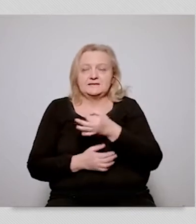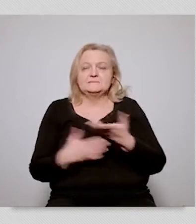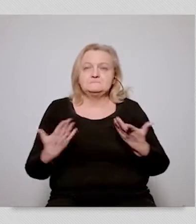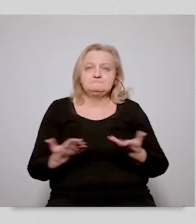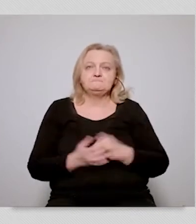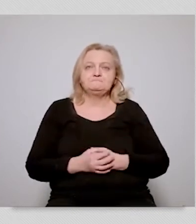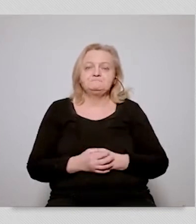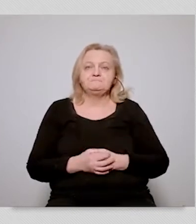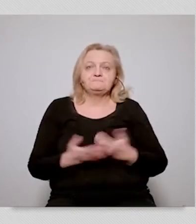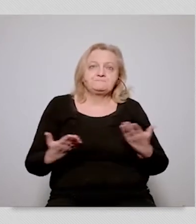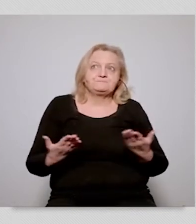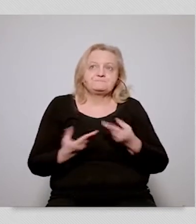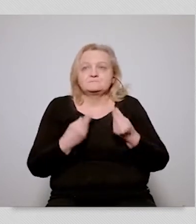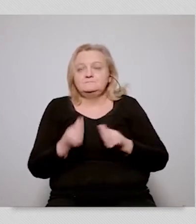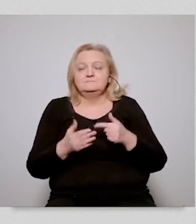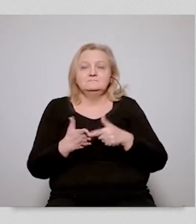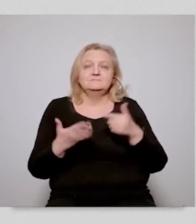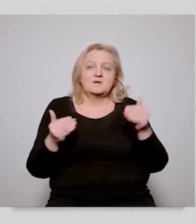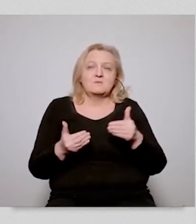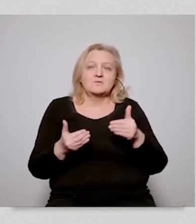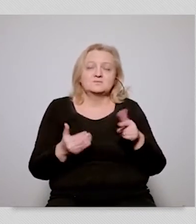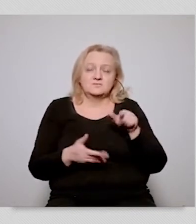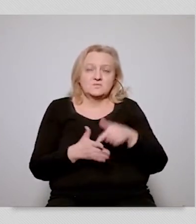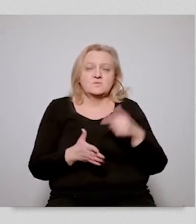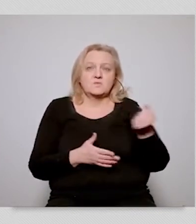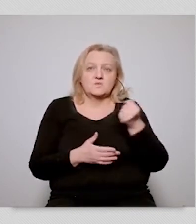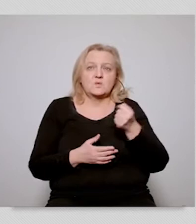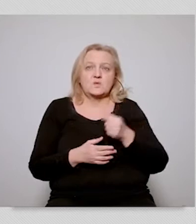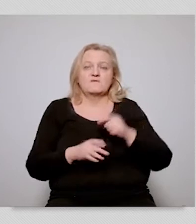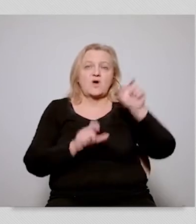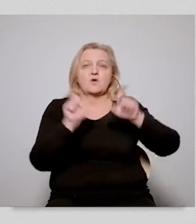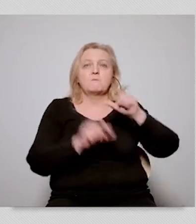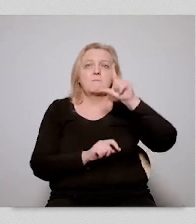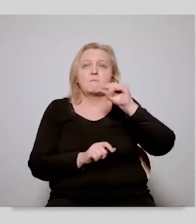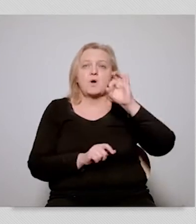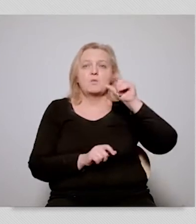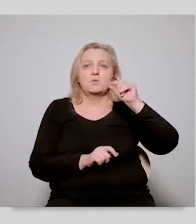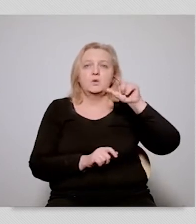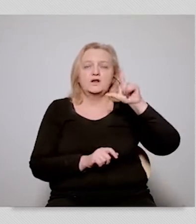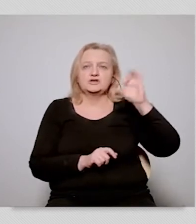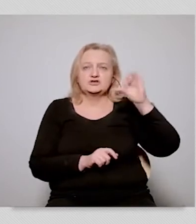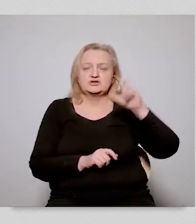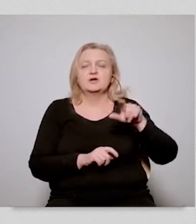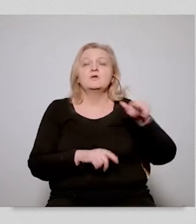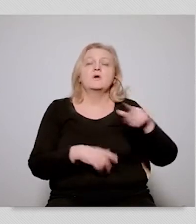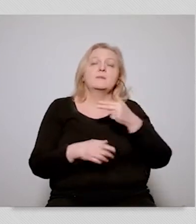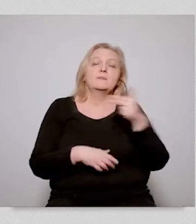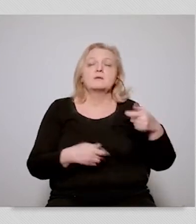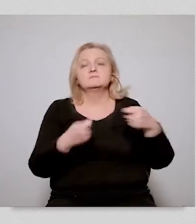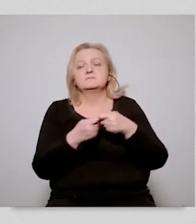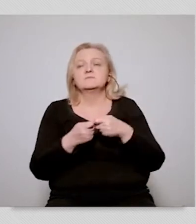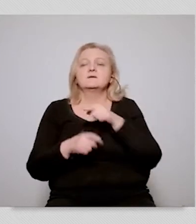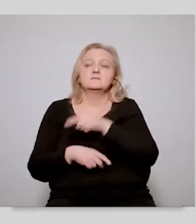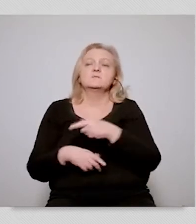zmierzyć się nie tylko, będą używać na pewno populiści, bo one już przecież się pojawiają, właśnie kwestia straty suwerenności